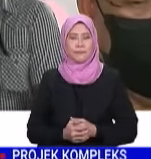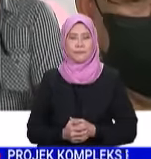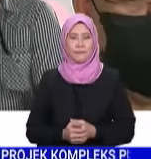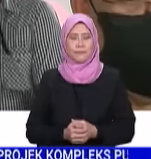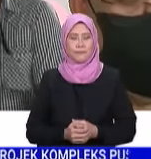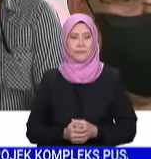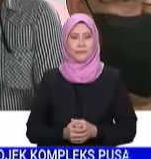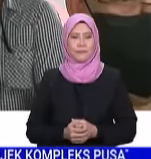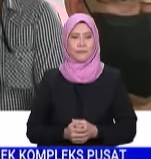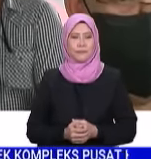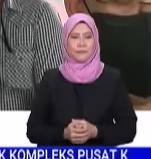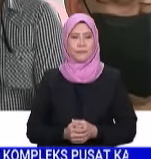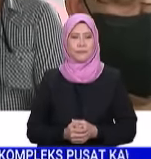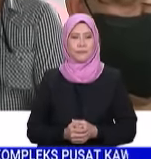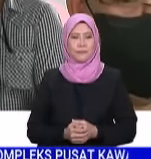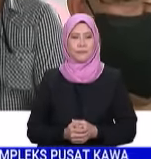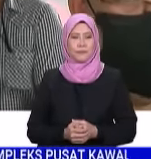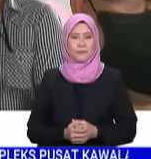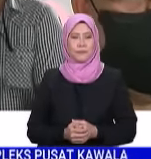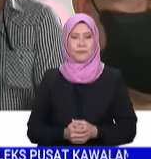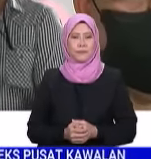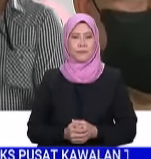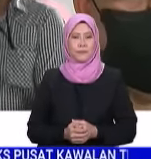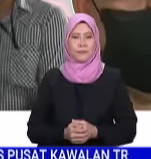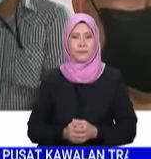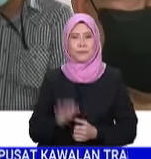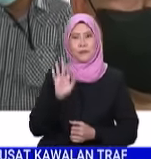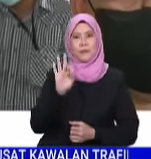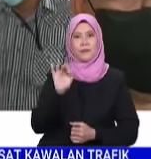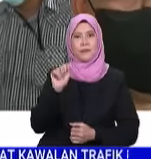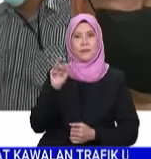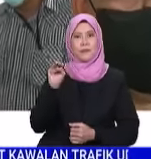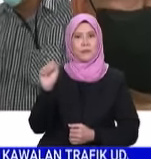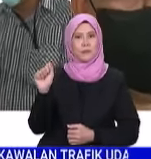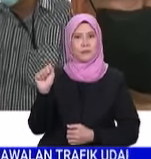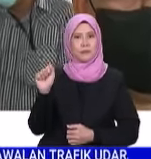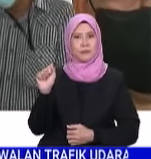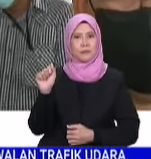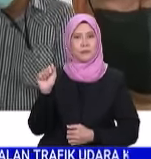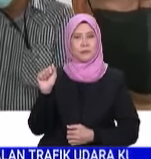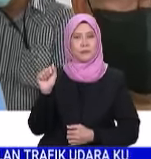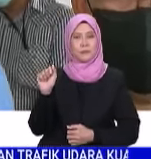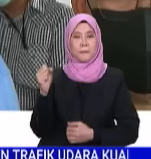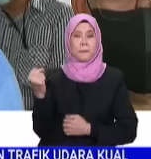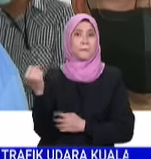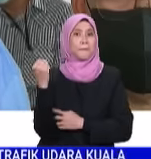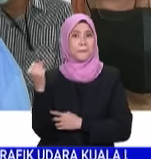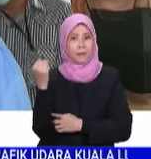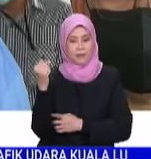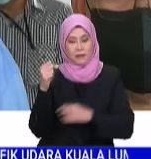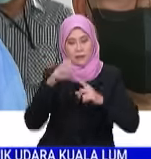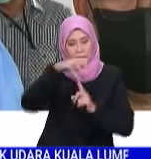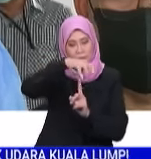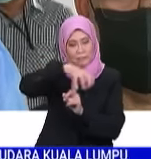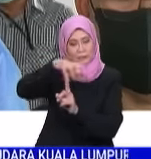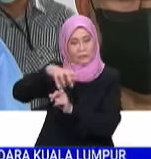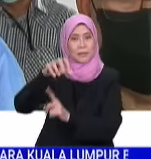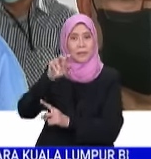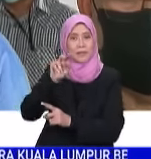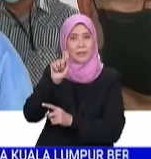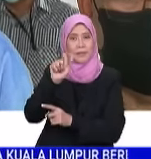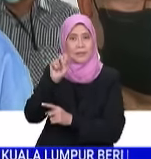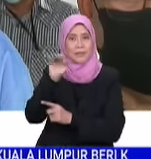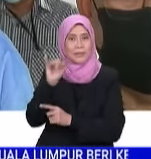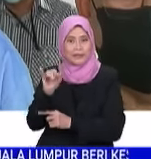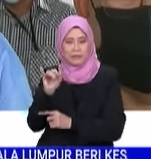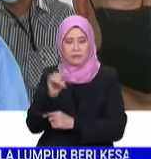barangan dan saya lihat di F punya pasar Tani F ni harganya